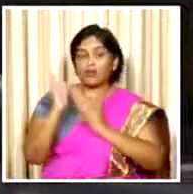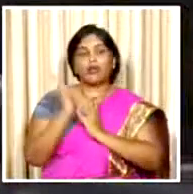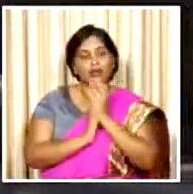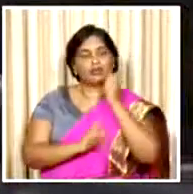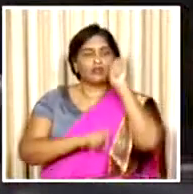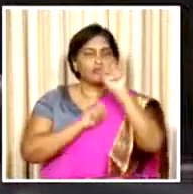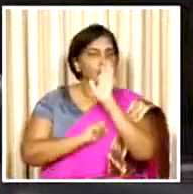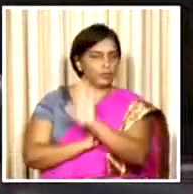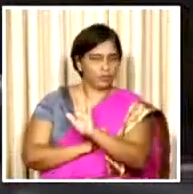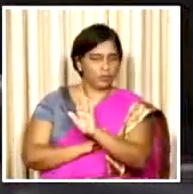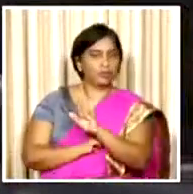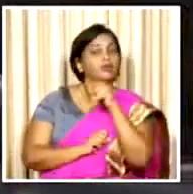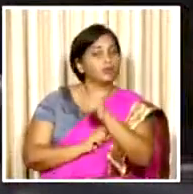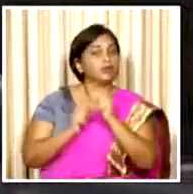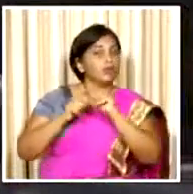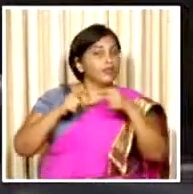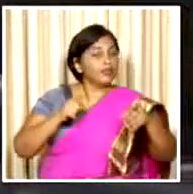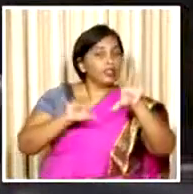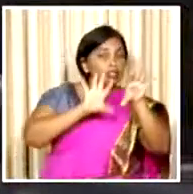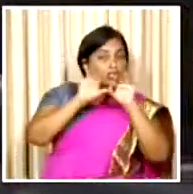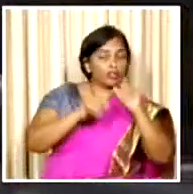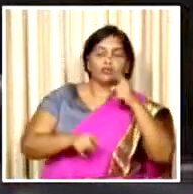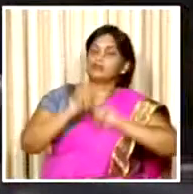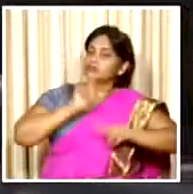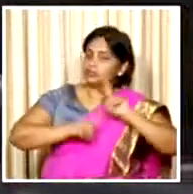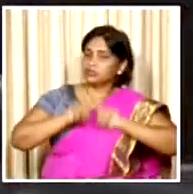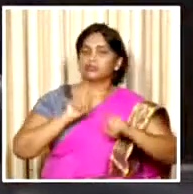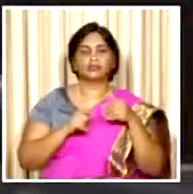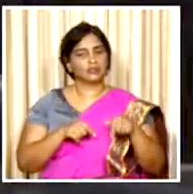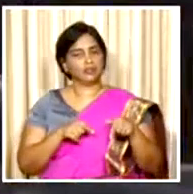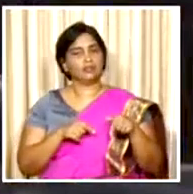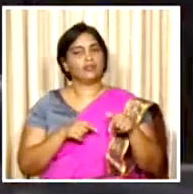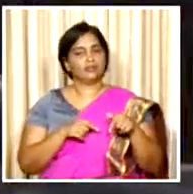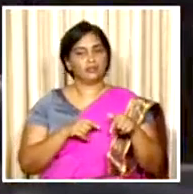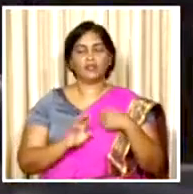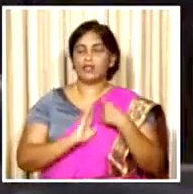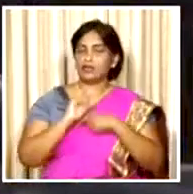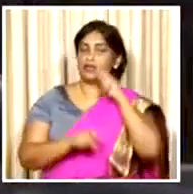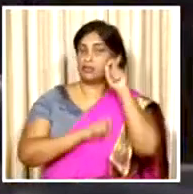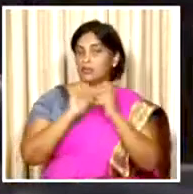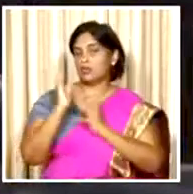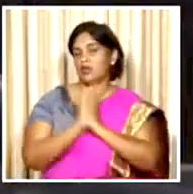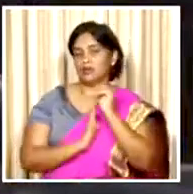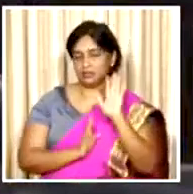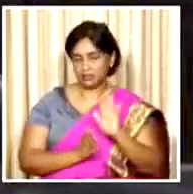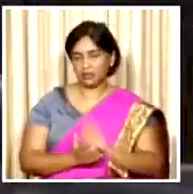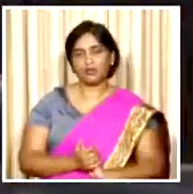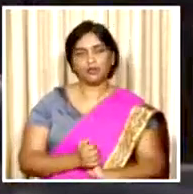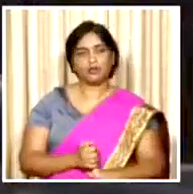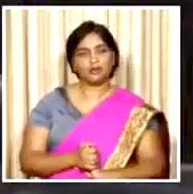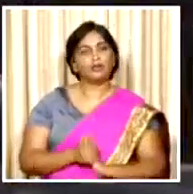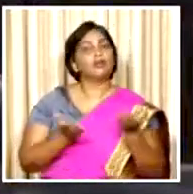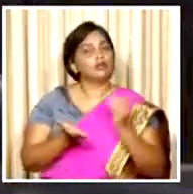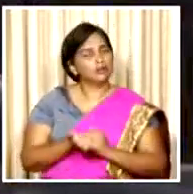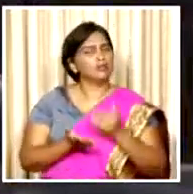මේ ජනතාවට තියෙනවා. ඒ විකල්ප පිළිබඳ සංවාද කිරීමට මේ රටේ ජනතාවට අයිතියක් තියෙනවා.